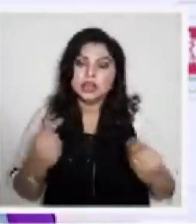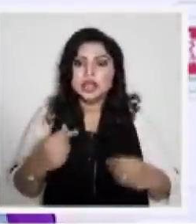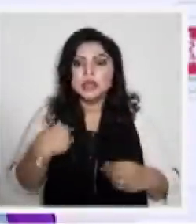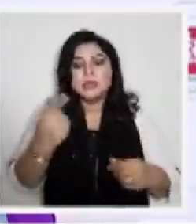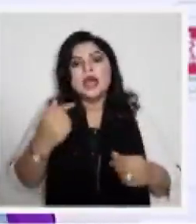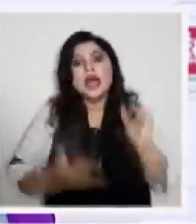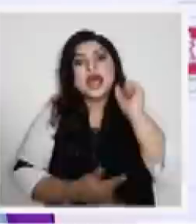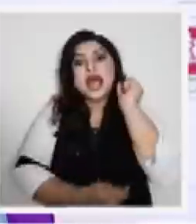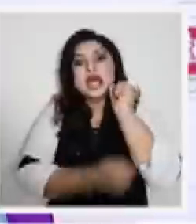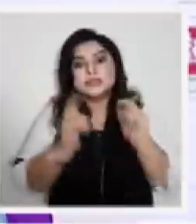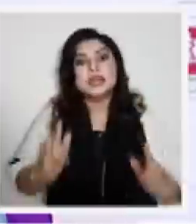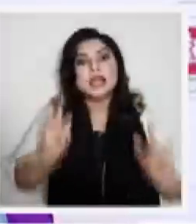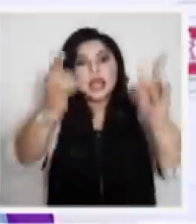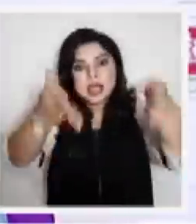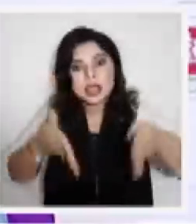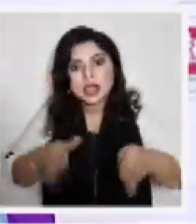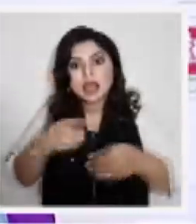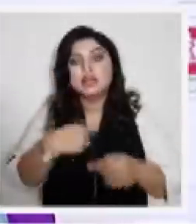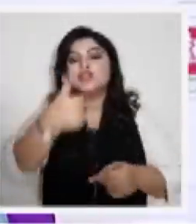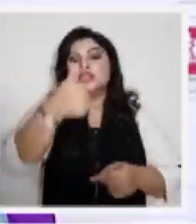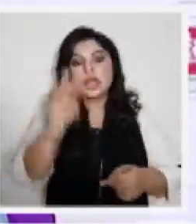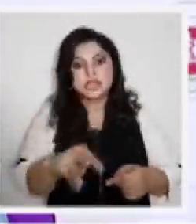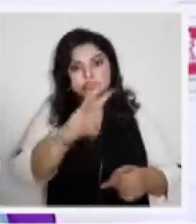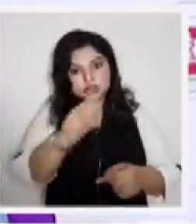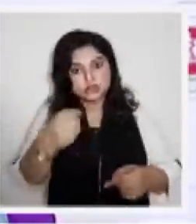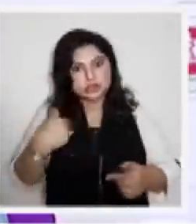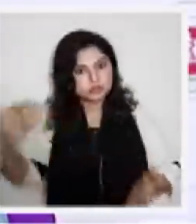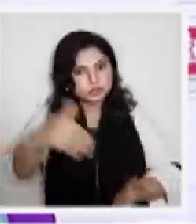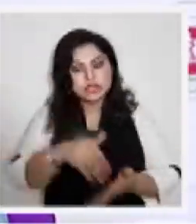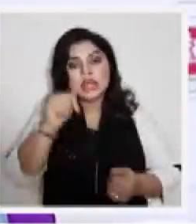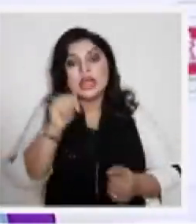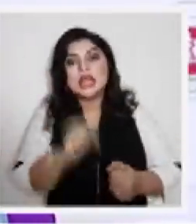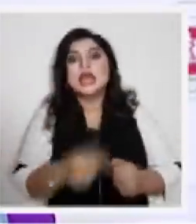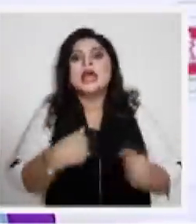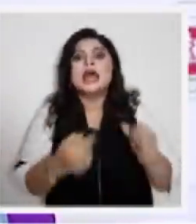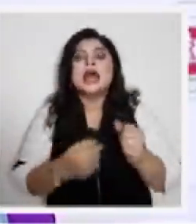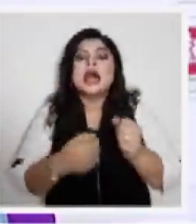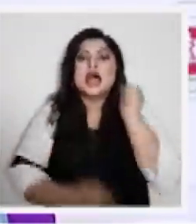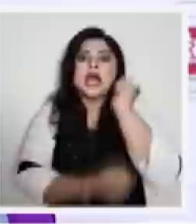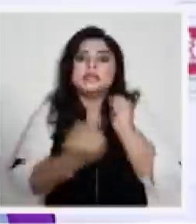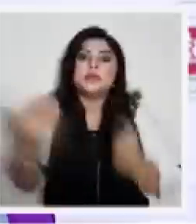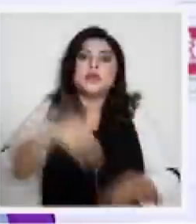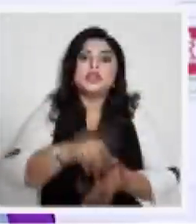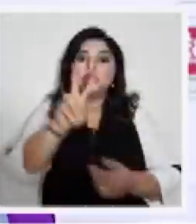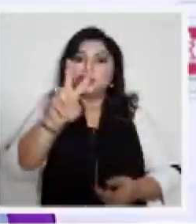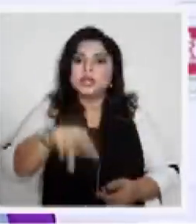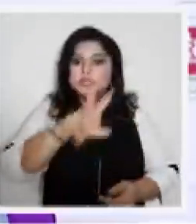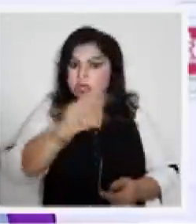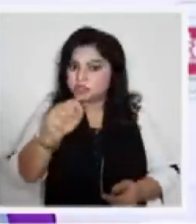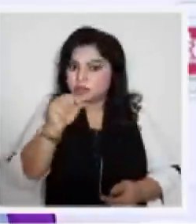হাসপাতালের তথ্য, ঢাকা মহানগরীতে সাধারণ শয্যা সংখ্যা 6,305টি, রোগী ভর্তি